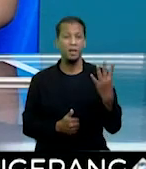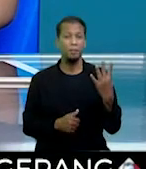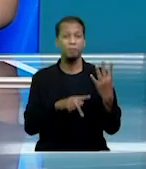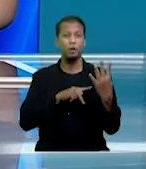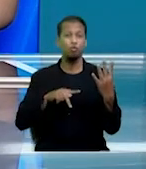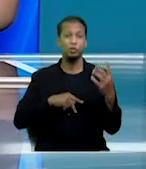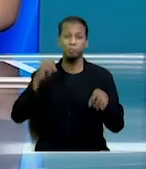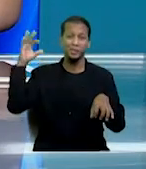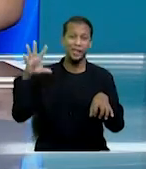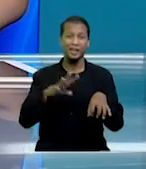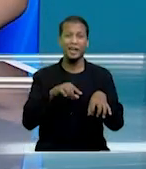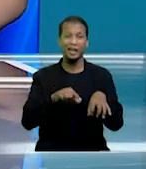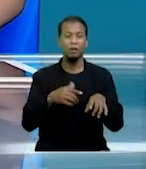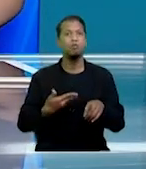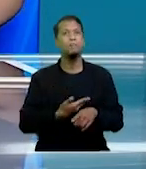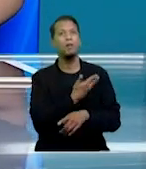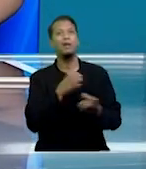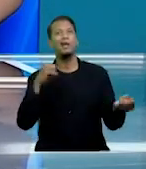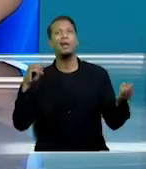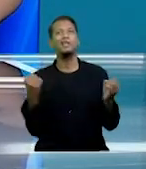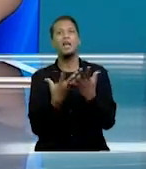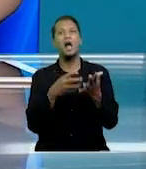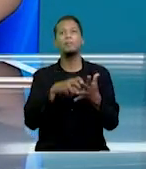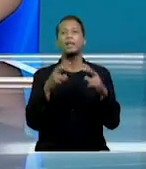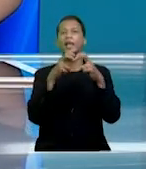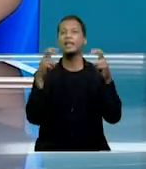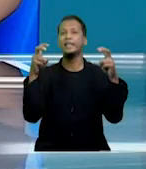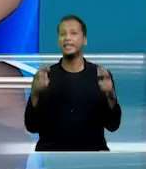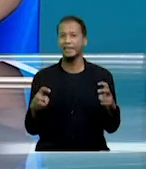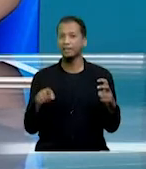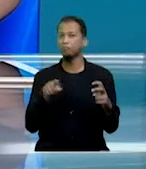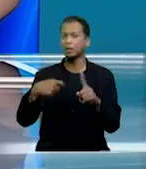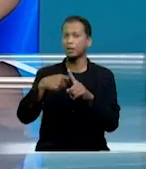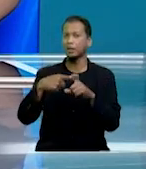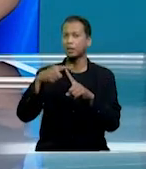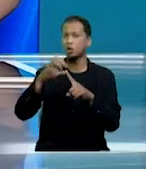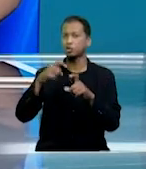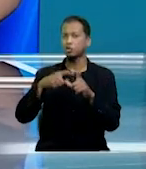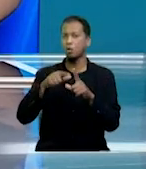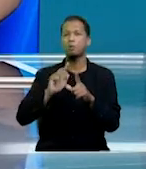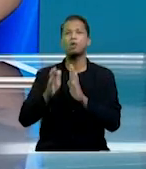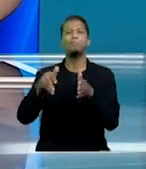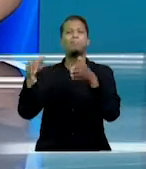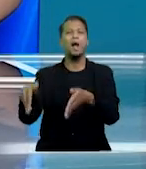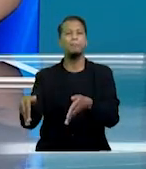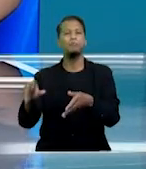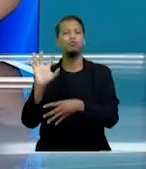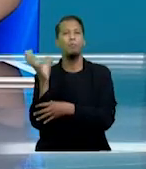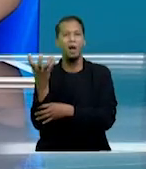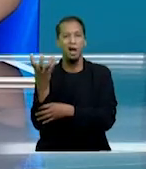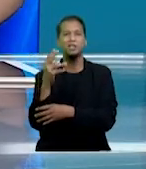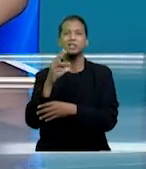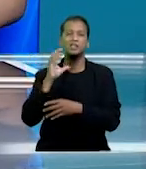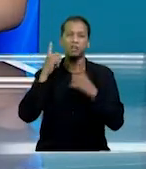Pemirsa, empat pengurus pesantren korban kecelakaan di Jalan Raya Kediri Kertosono dimakamkan di Jombang, Jawa Timur. Keempat korban